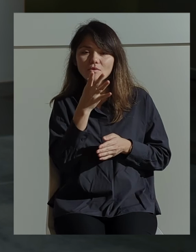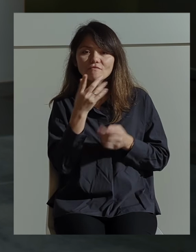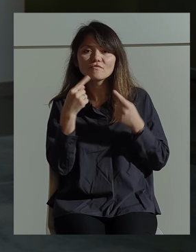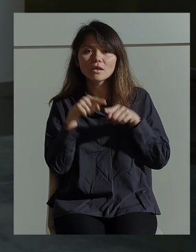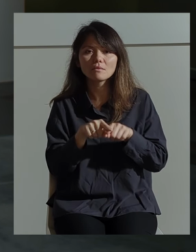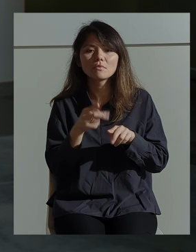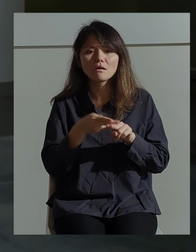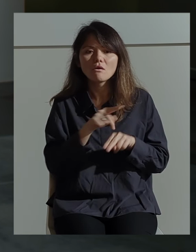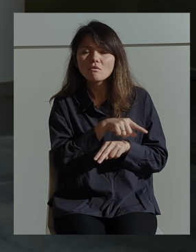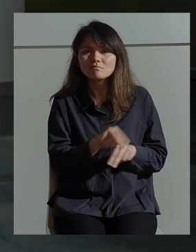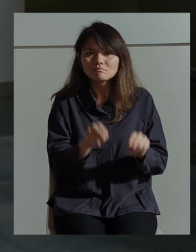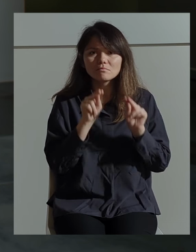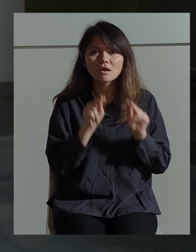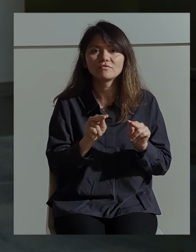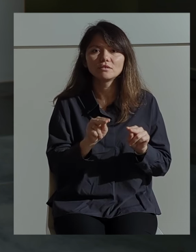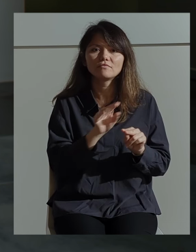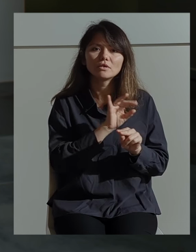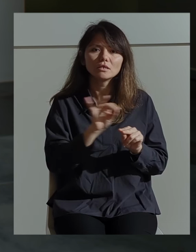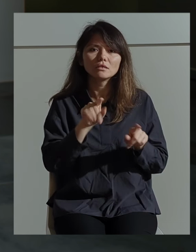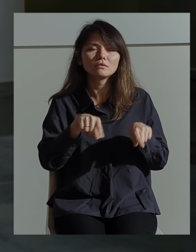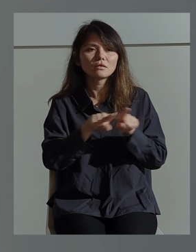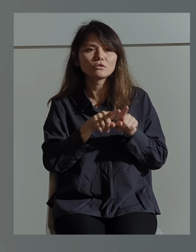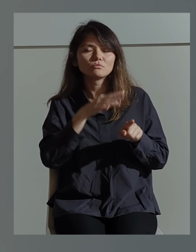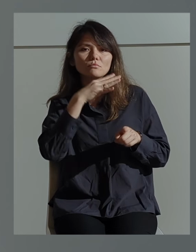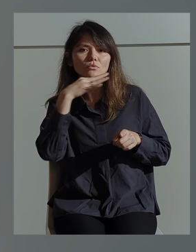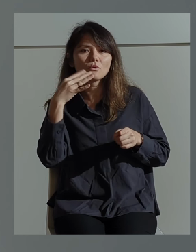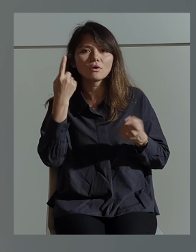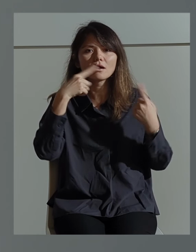бесконечно правдив и бесконечно фантасмагория